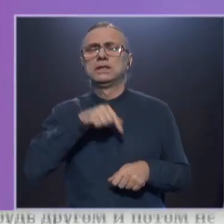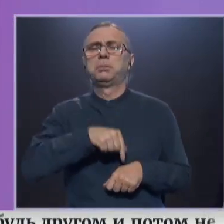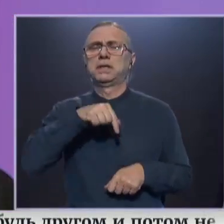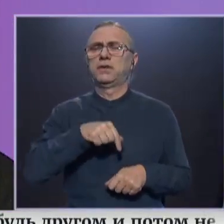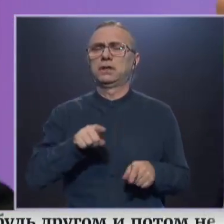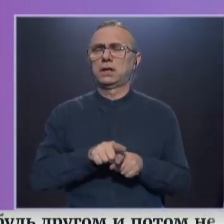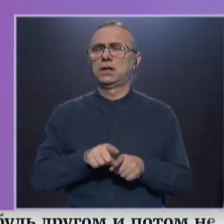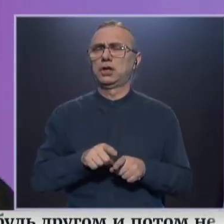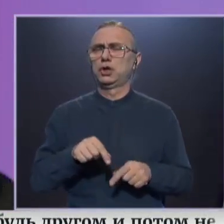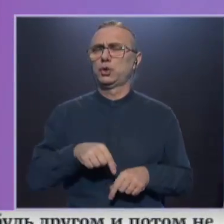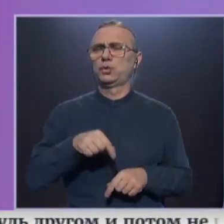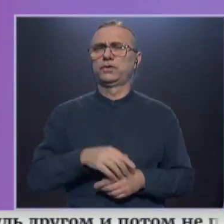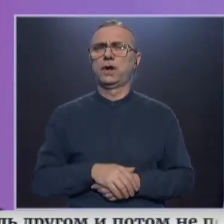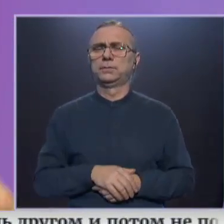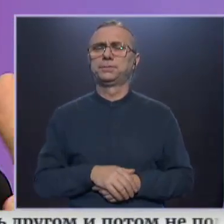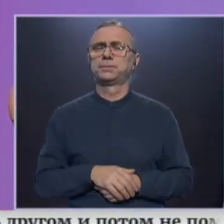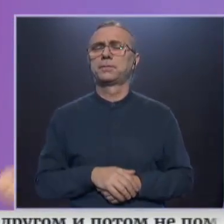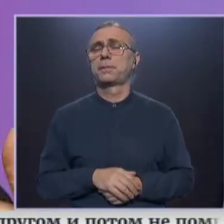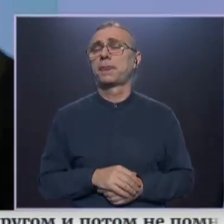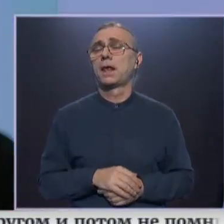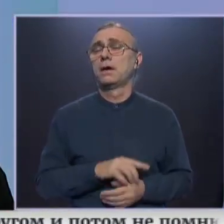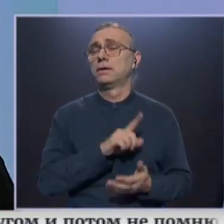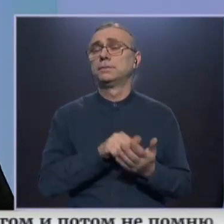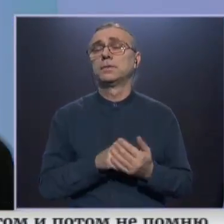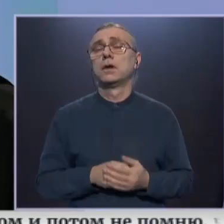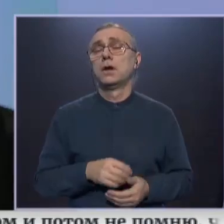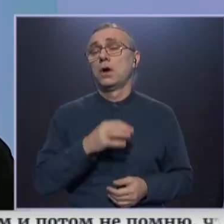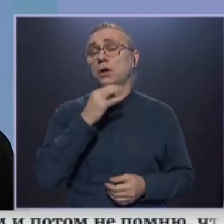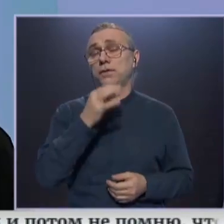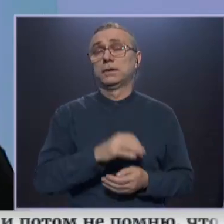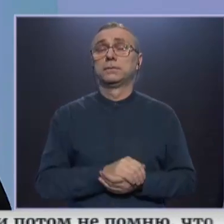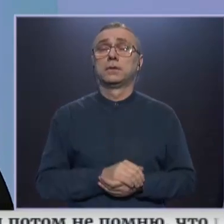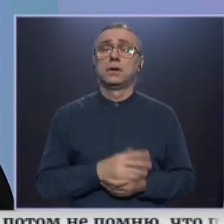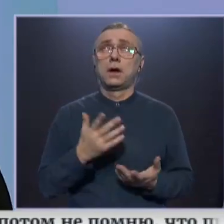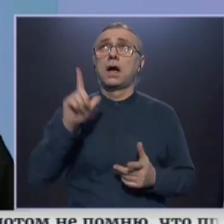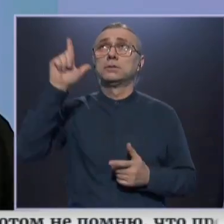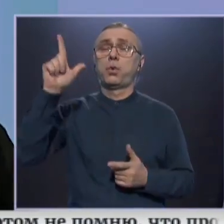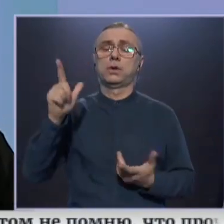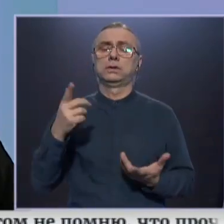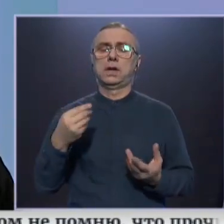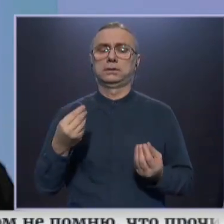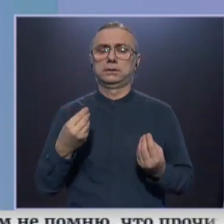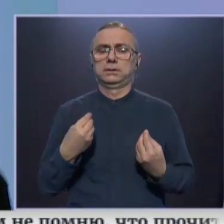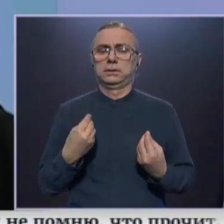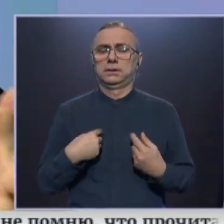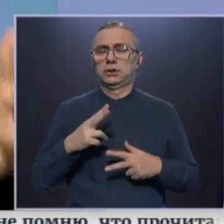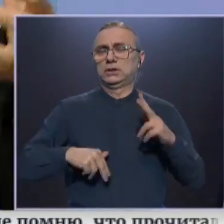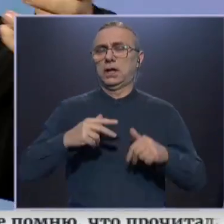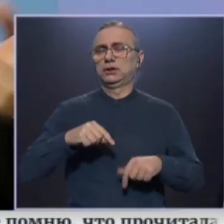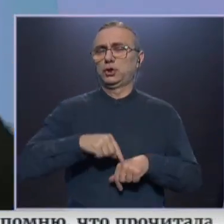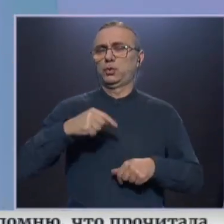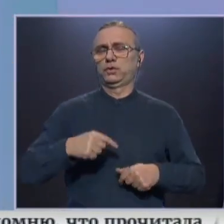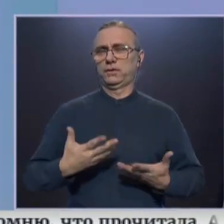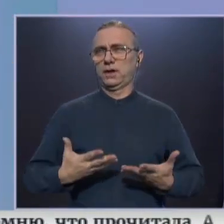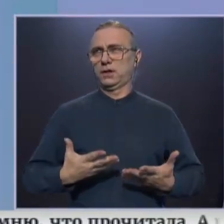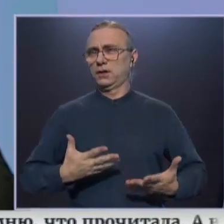с чувствующими. Чувства, экспрессия и сострадание такое вот глубокое души, когда вот ты с человеком. И радость, когда ты